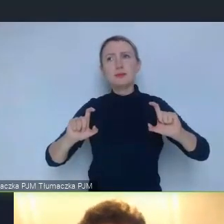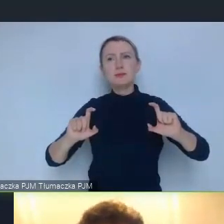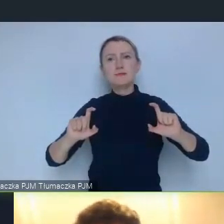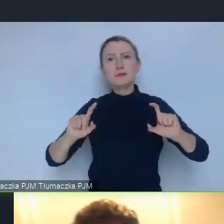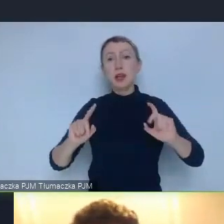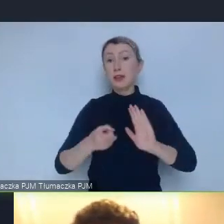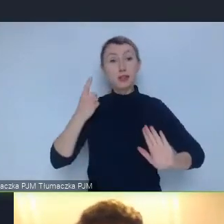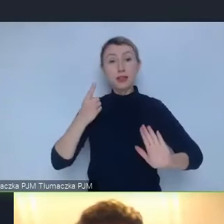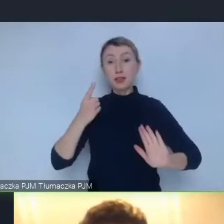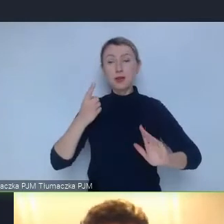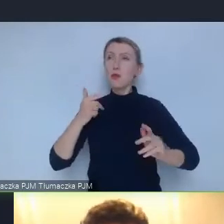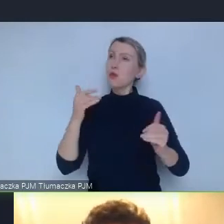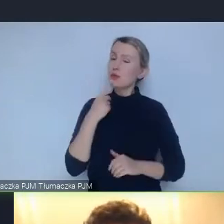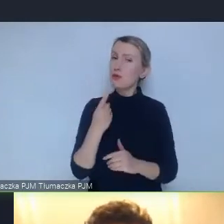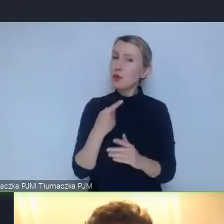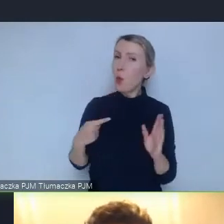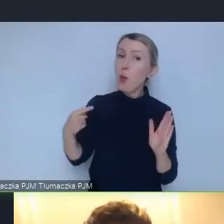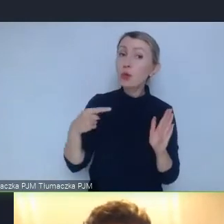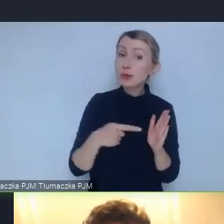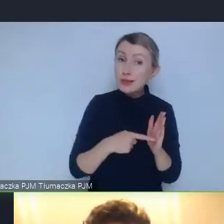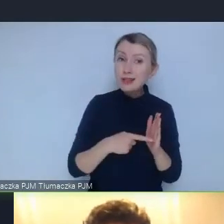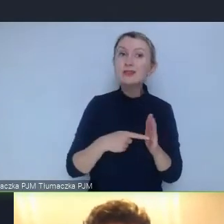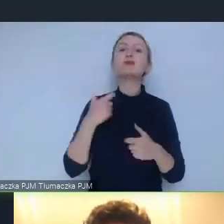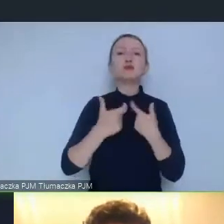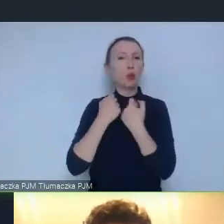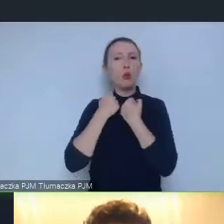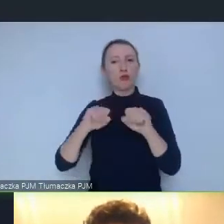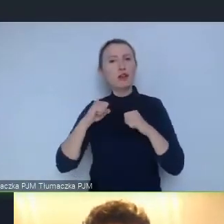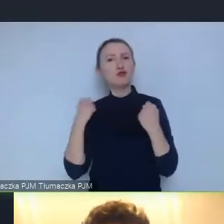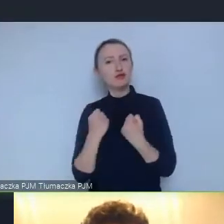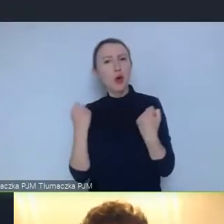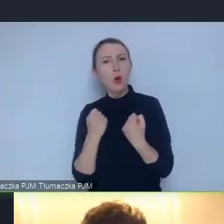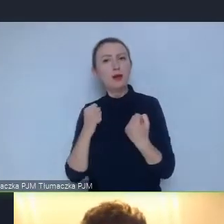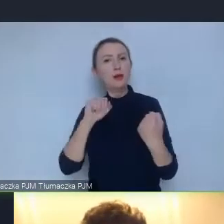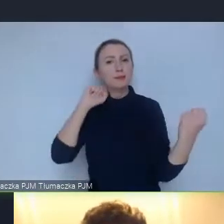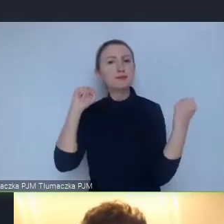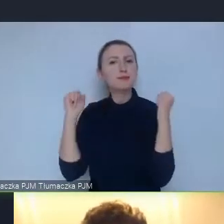jedyny, można powiedzieć ostatni, aby podjąć odważne działania odwracające